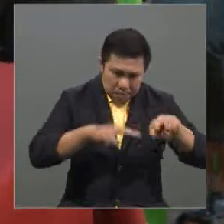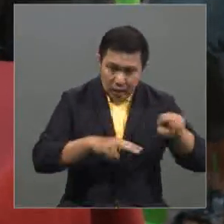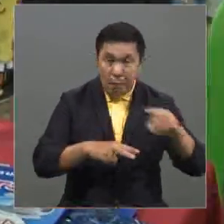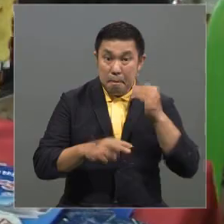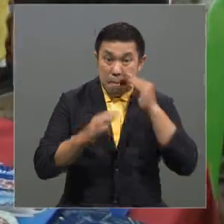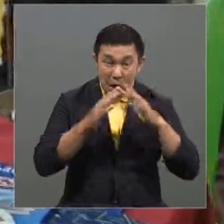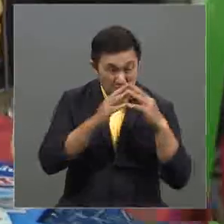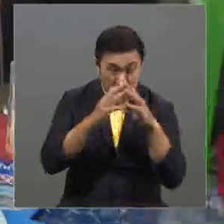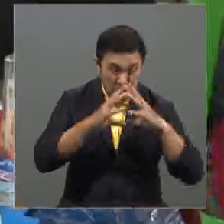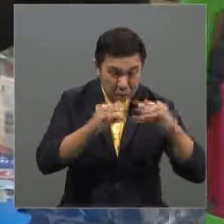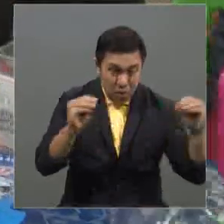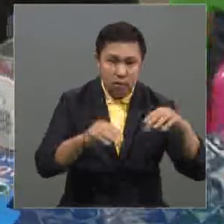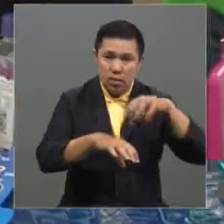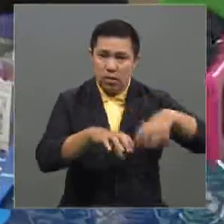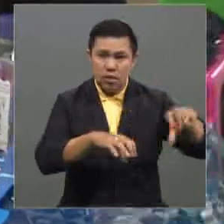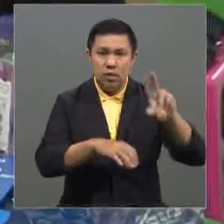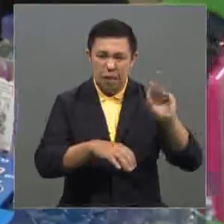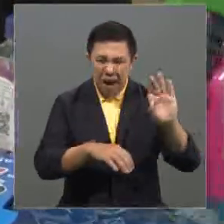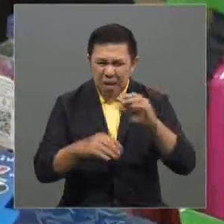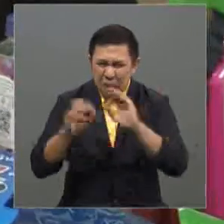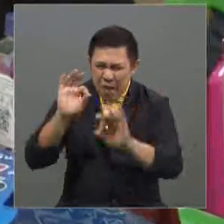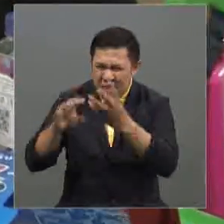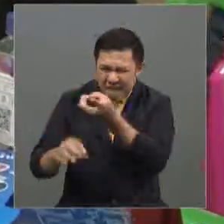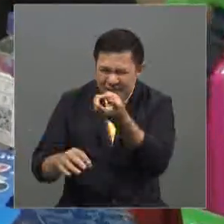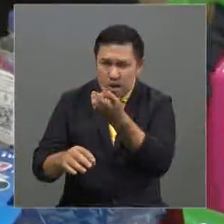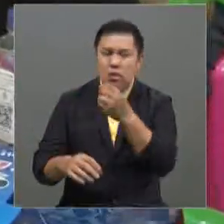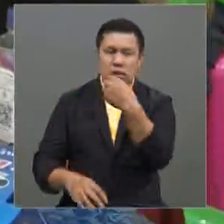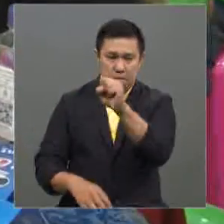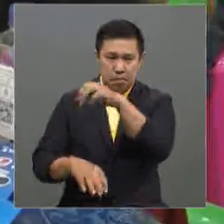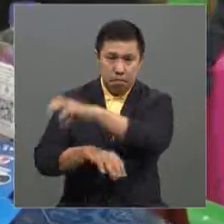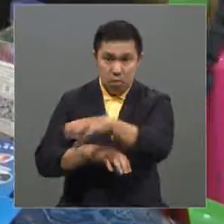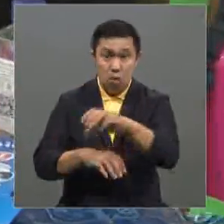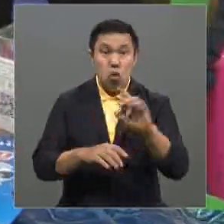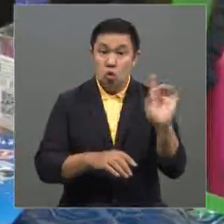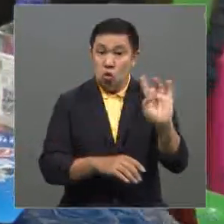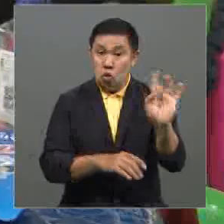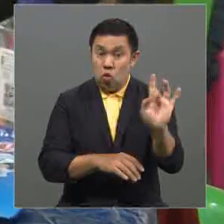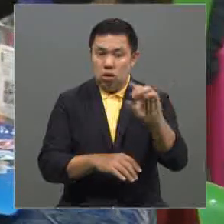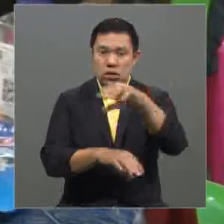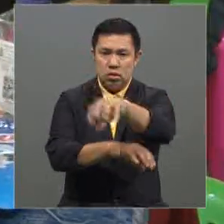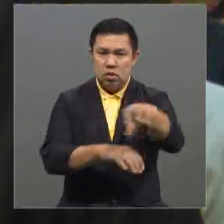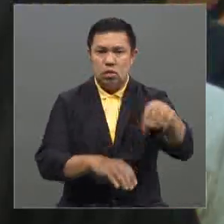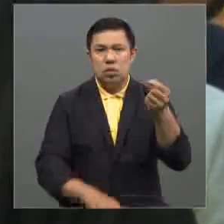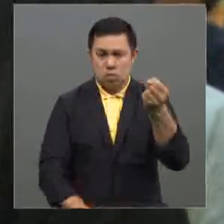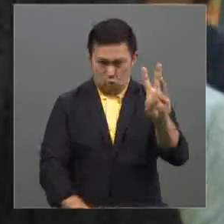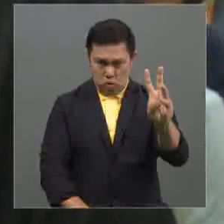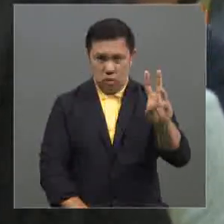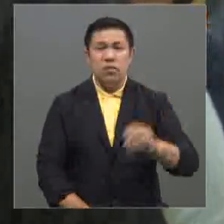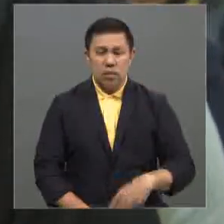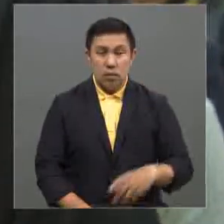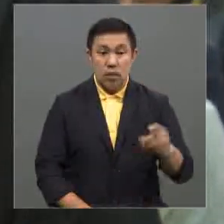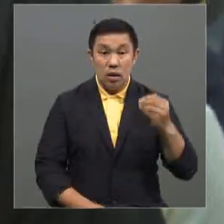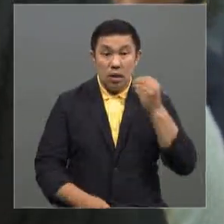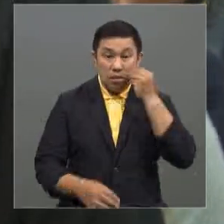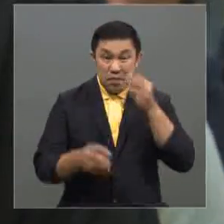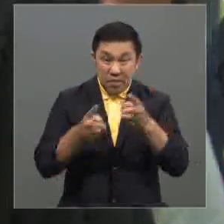านเรือนเสียหายทั้งหลัง39หลังเสียหายบางส่วน10หลังและที่ไม่ได้รับความเสียหายเลยอีก16หลังนอกจากนี้มีอาคาร